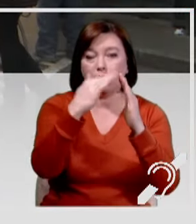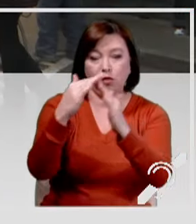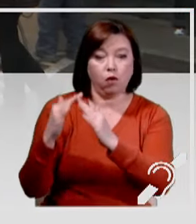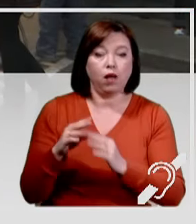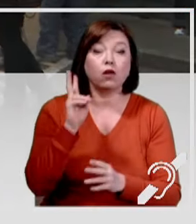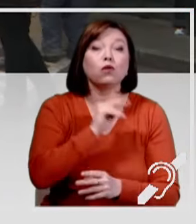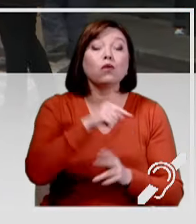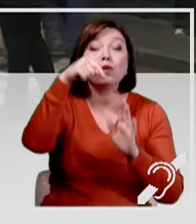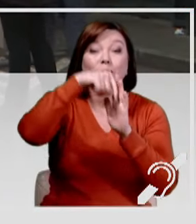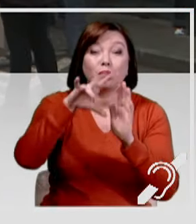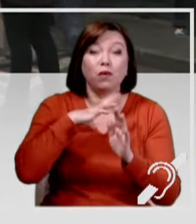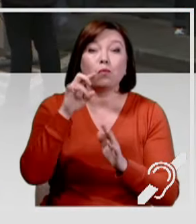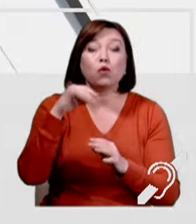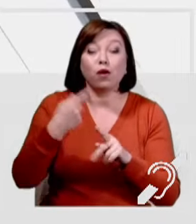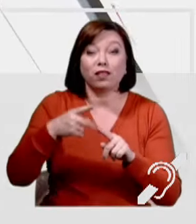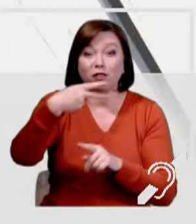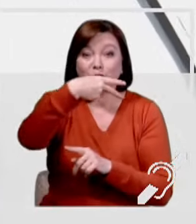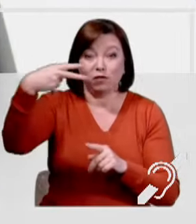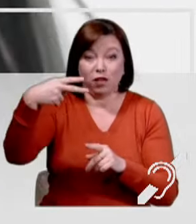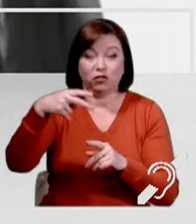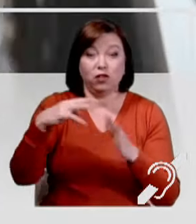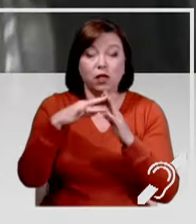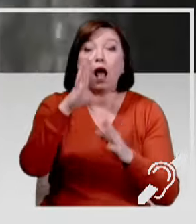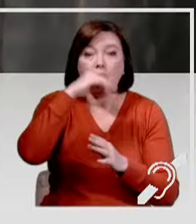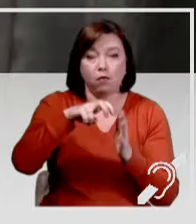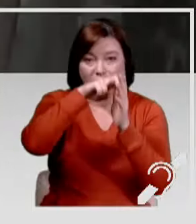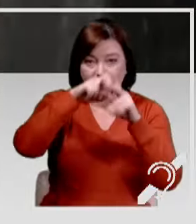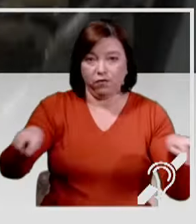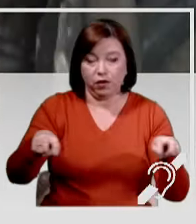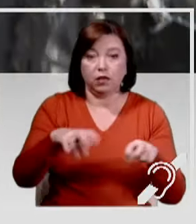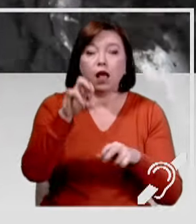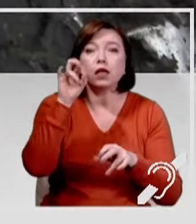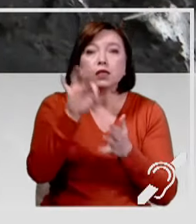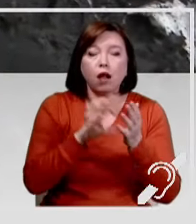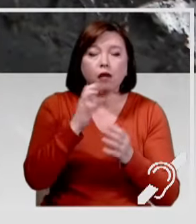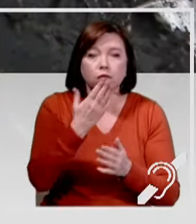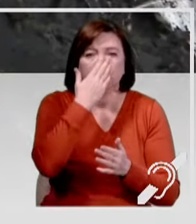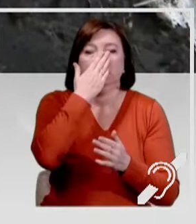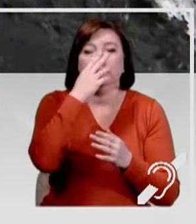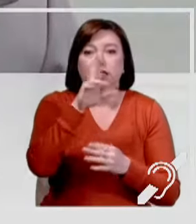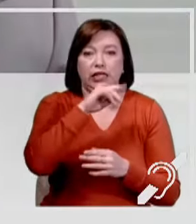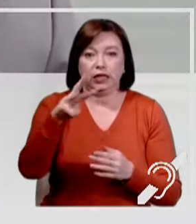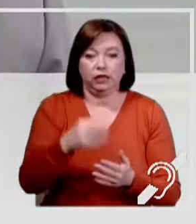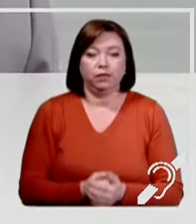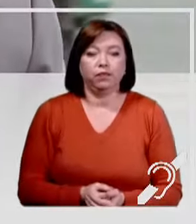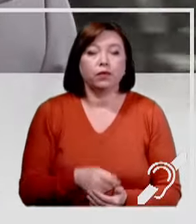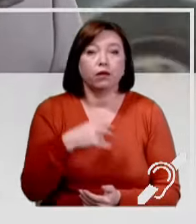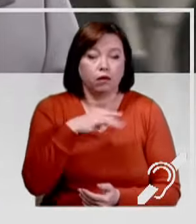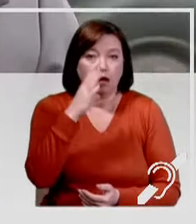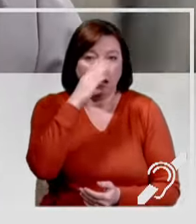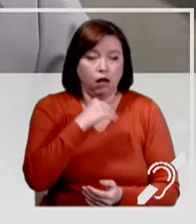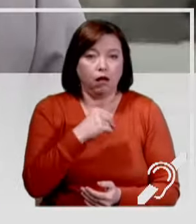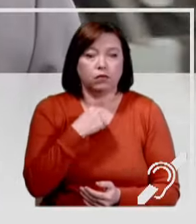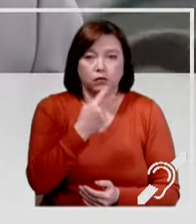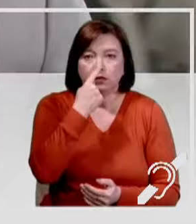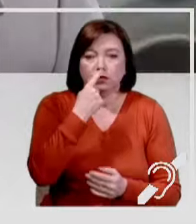care activau în birourile clădirii cu două etaje au reușit să iasă afară imediat, cum au simțit mirosul puternic de fum. Că au reușit să stângă și să,